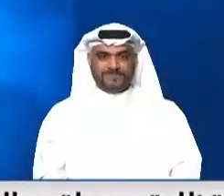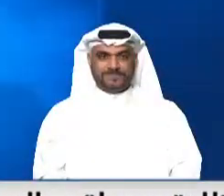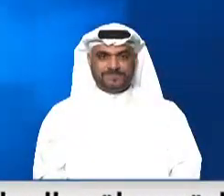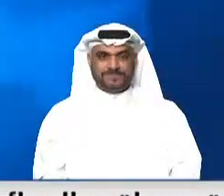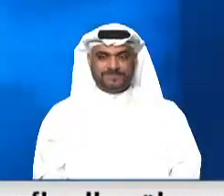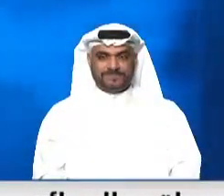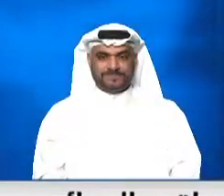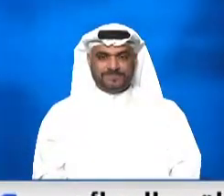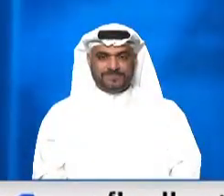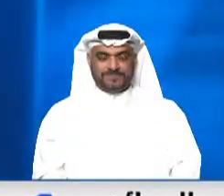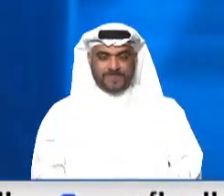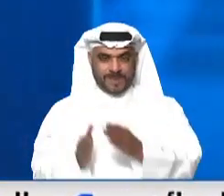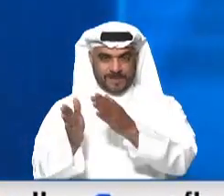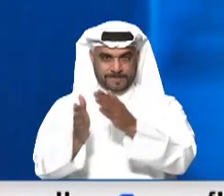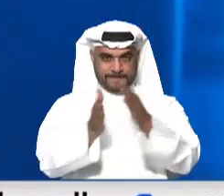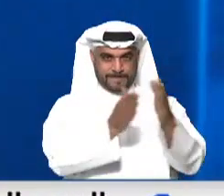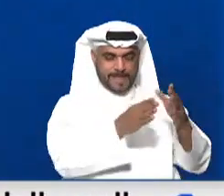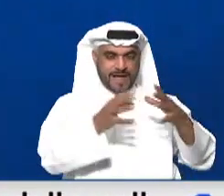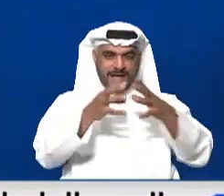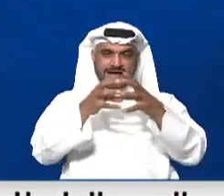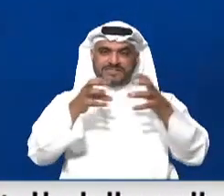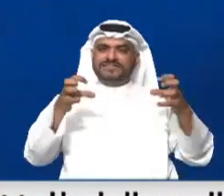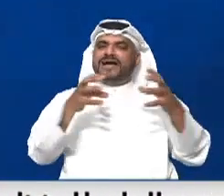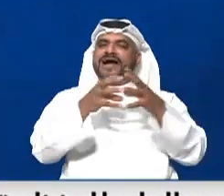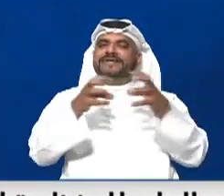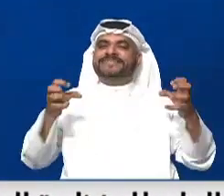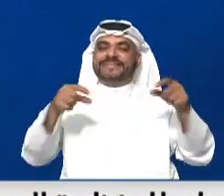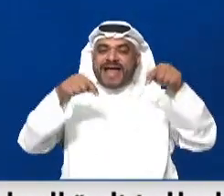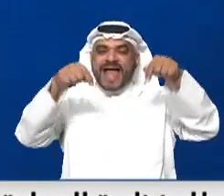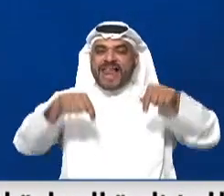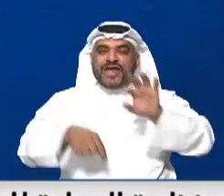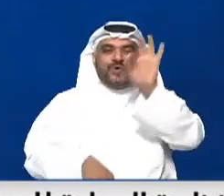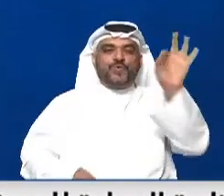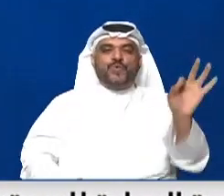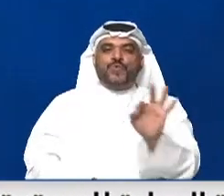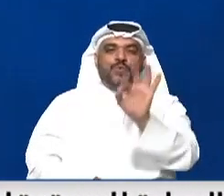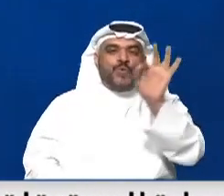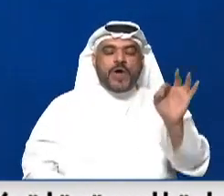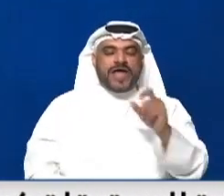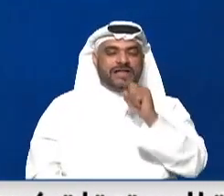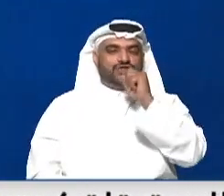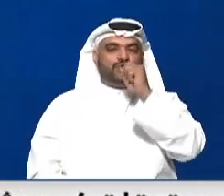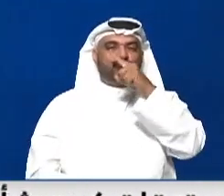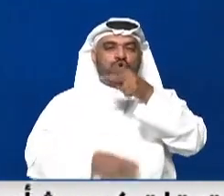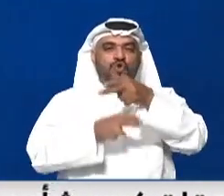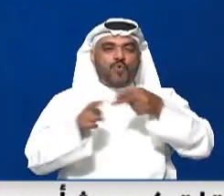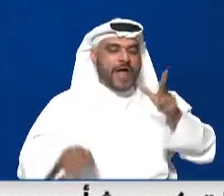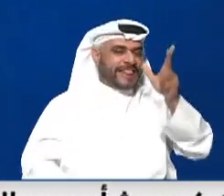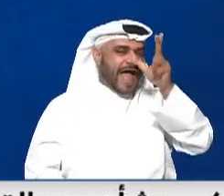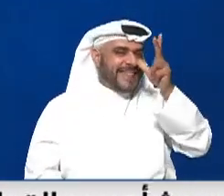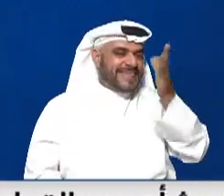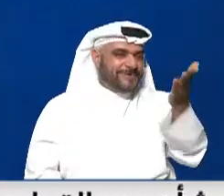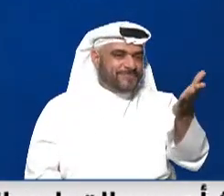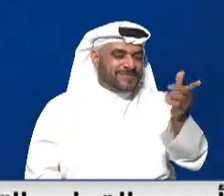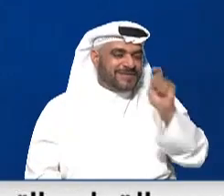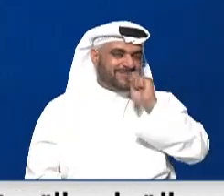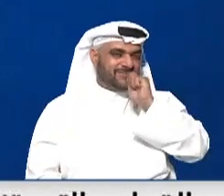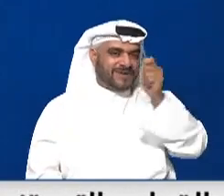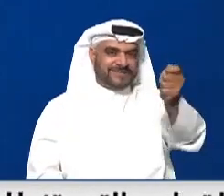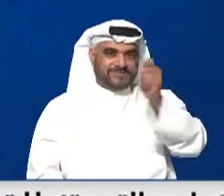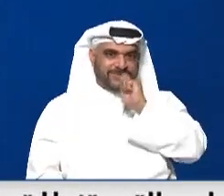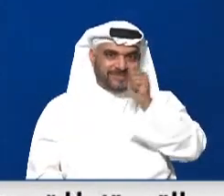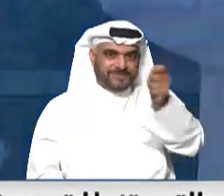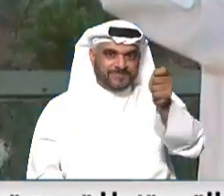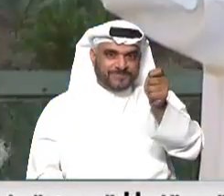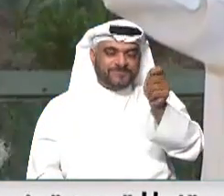إذن مشاهدينا، للحديث أكثر عن الأجواء الرمضانية المباركة وحركة الأسواق في الشهر الفضيل معنا مراسلنا الزميل